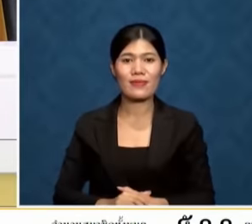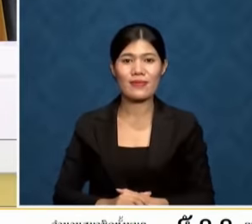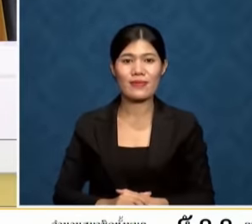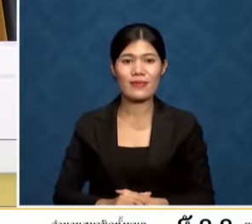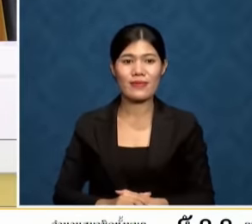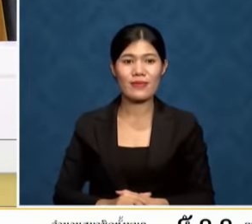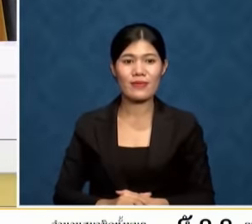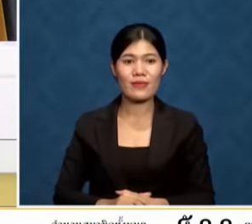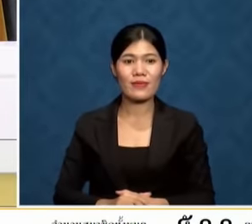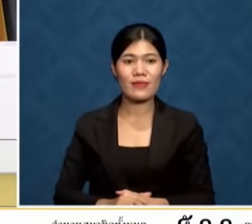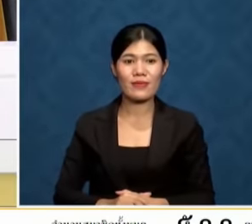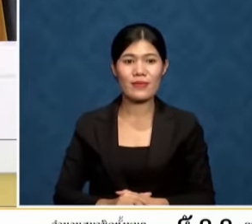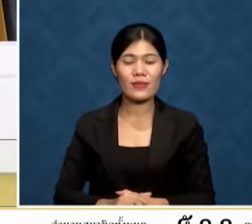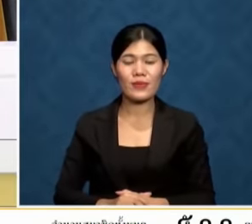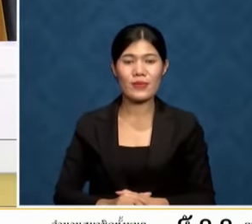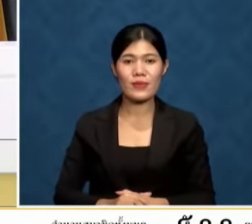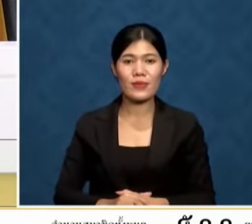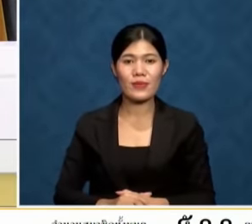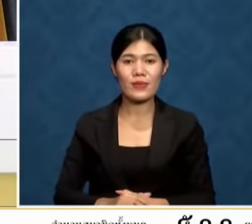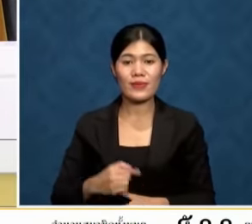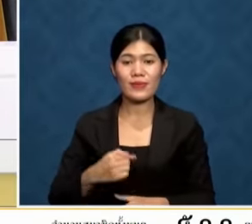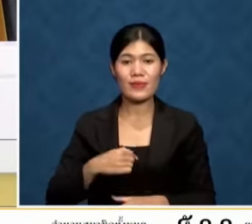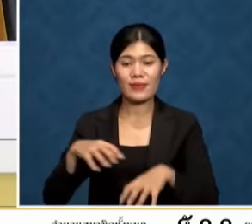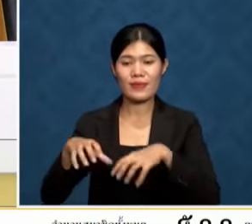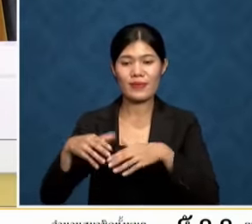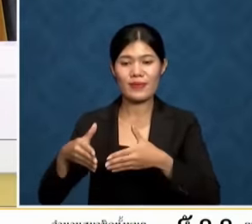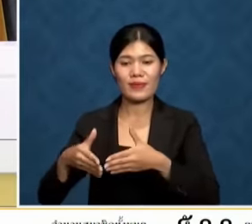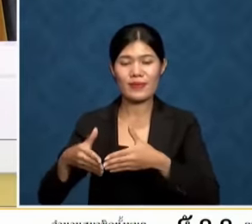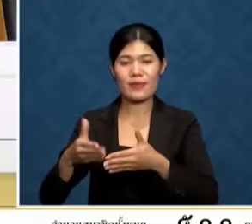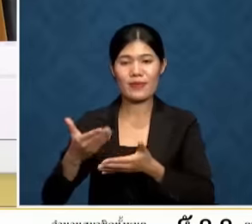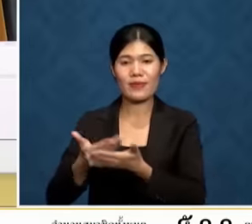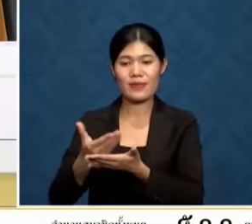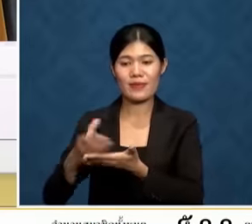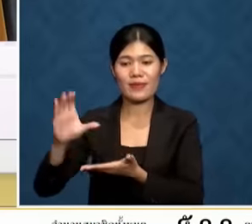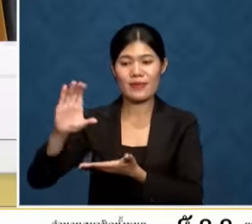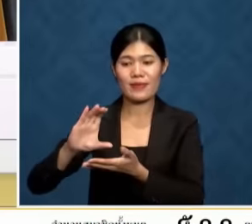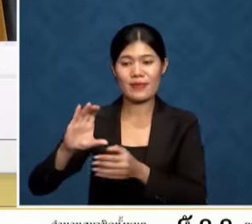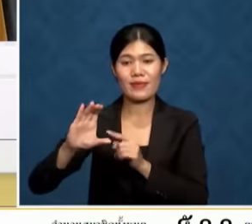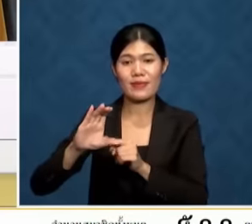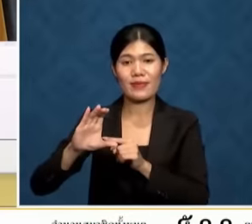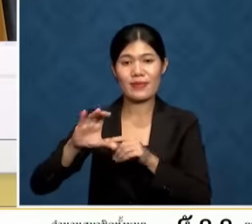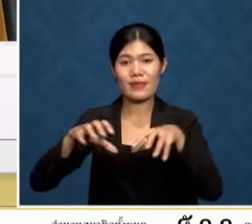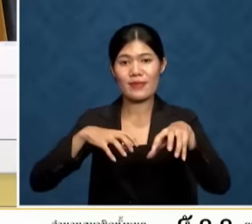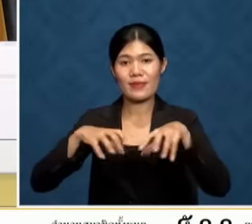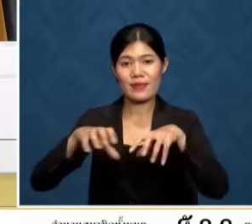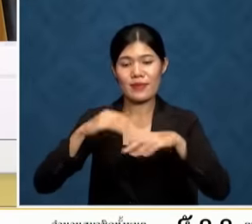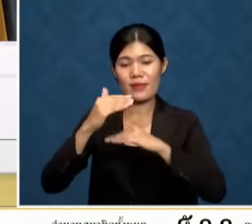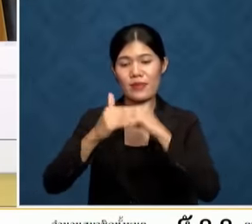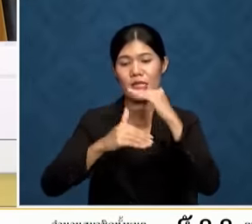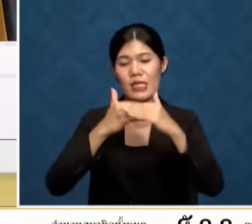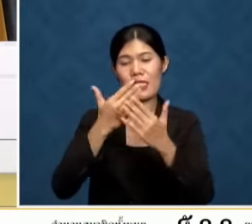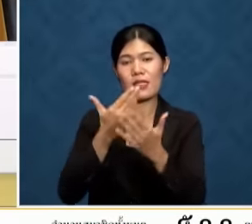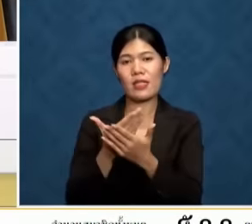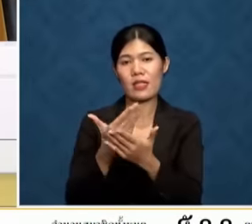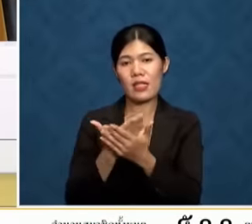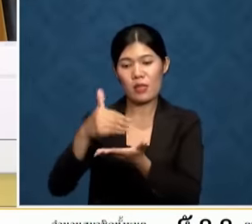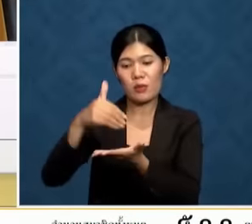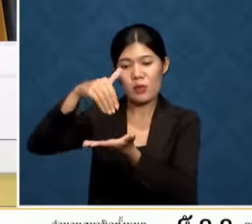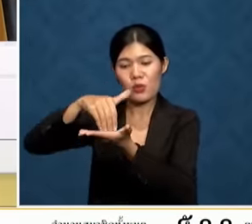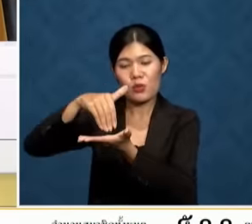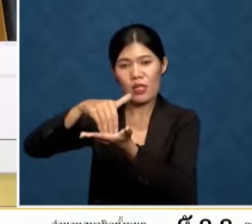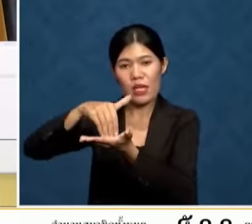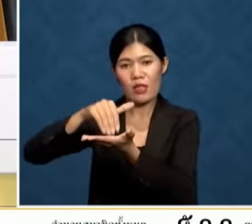รัฐบาลเรามีการตั้งงบประมาณในการพัฒนาfinancial Hubหรือศูนย์กลางทางการเงินเพิ่มขึ้นถึง